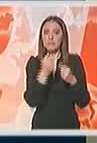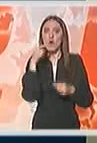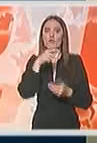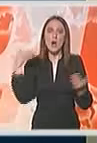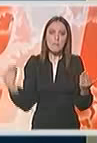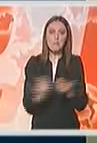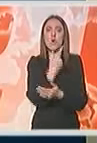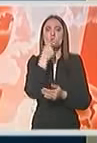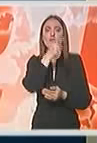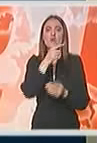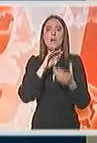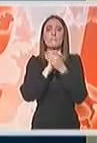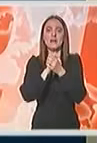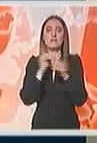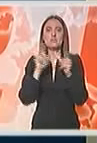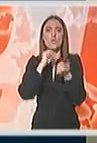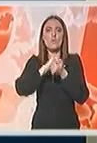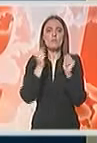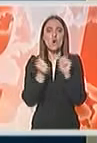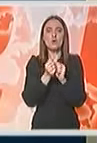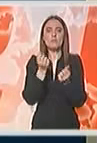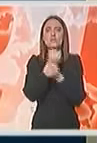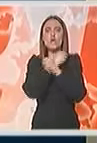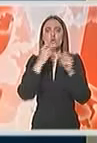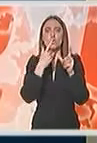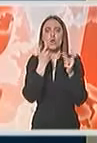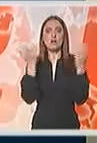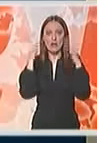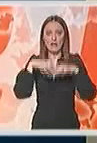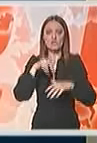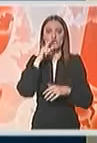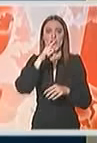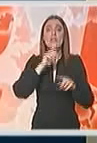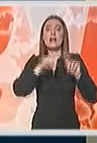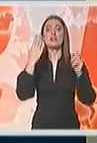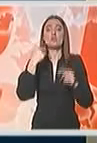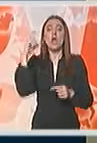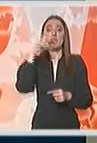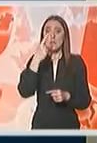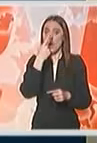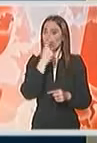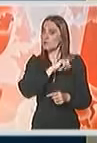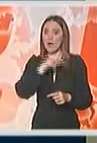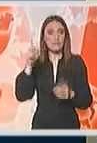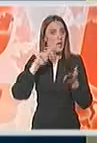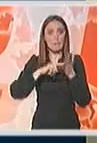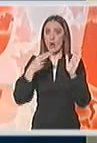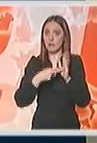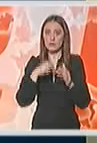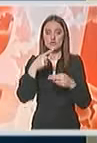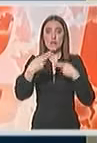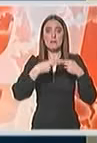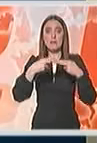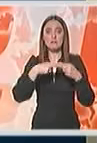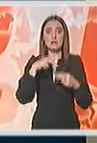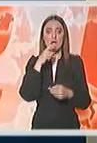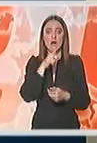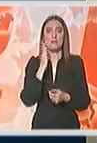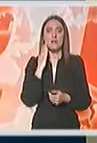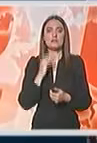ponovno uspostavljanje partnerstva u borbi za nuklearno razoružanje. Za razliku od ekonomije, Rusija nije politički toliko bliska Americi.